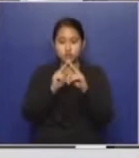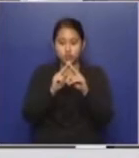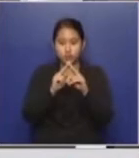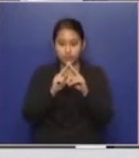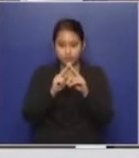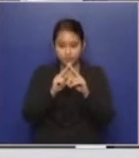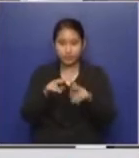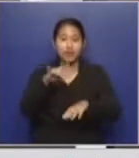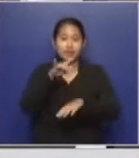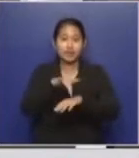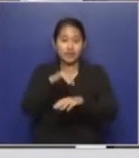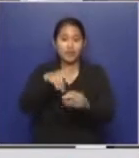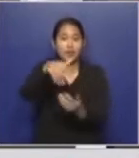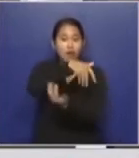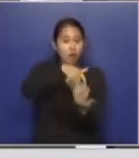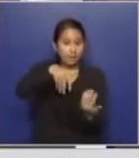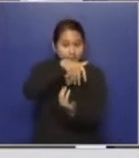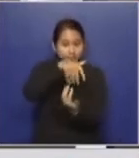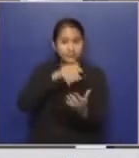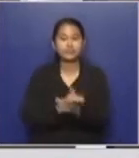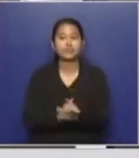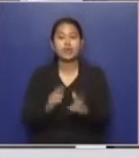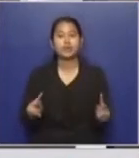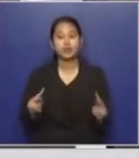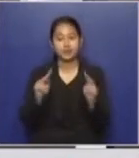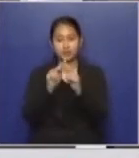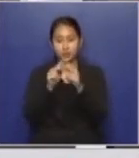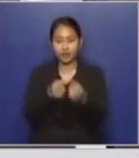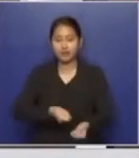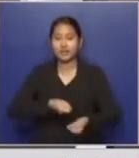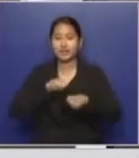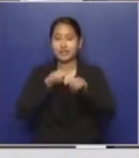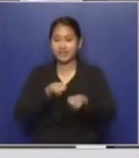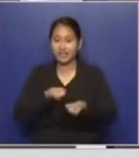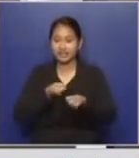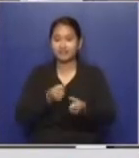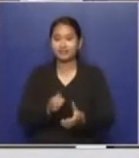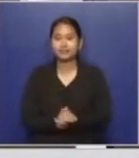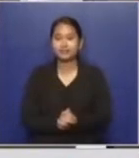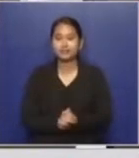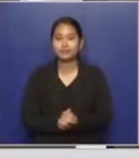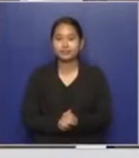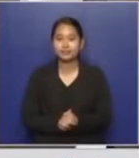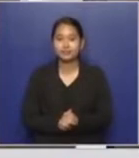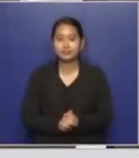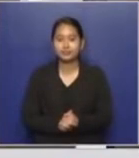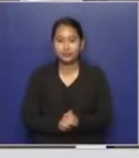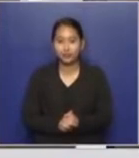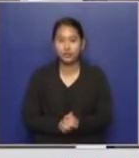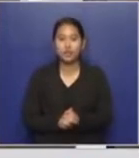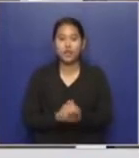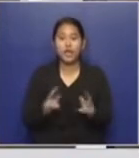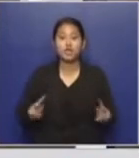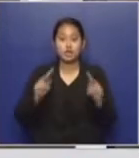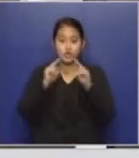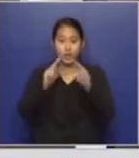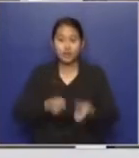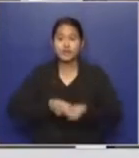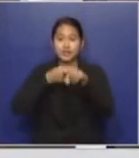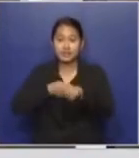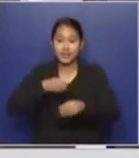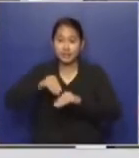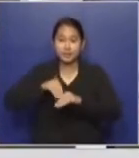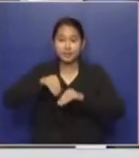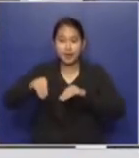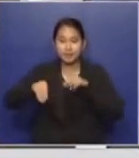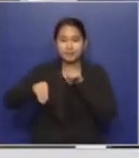รัพยากรธรรมชาติสิ่งแวดล้อมกระทรวงเกษตรและสหกรณ์อยู่ที่กรมชลประทานกรมชลประทานได้รับเงินอยู่ประมาณ